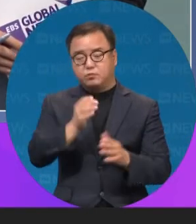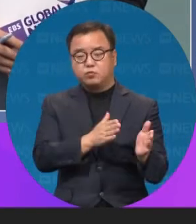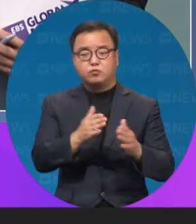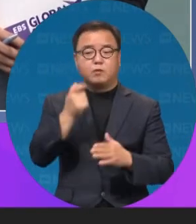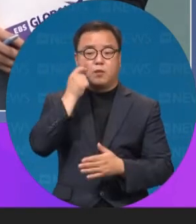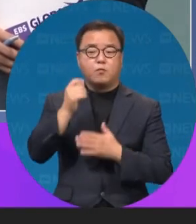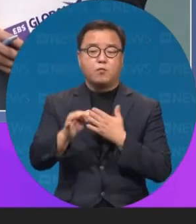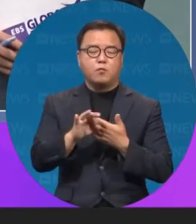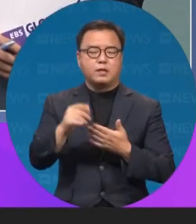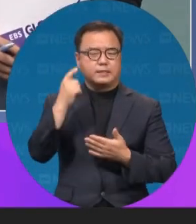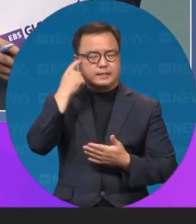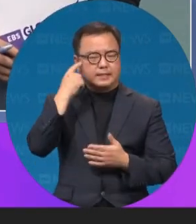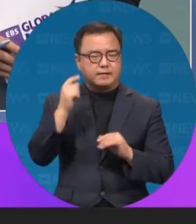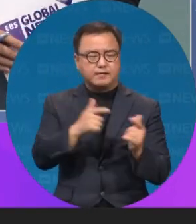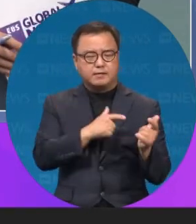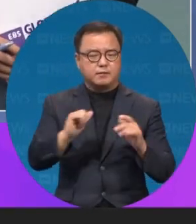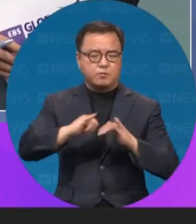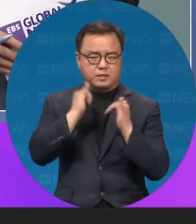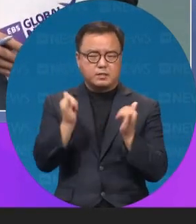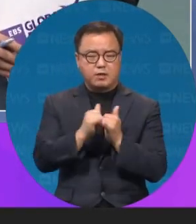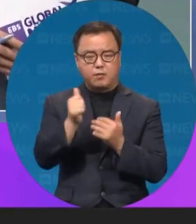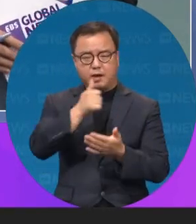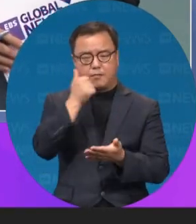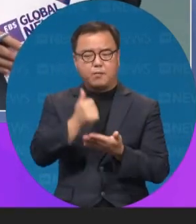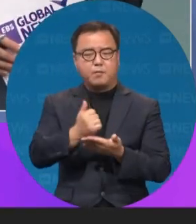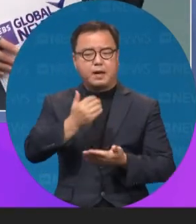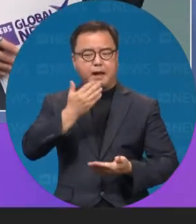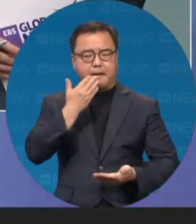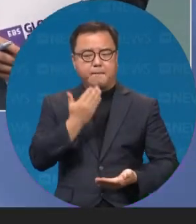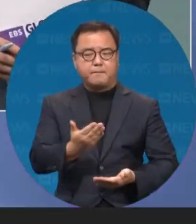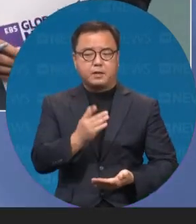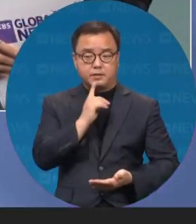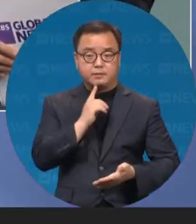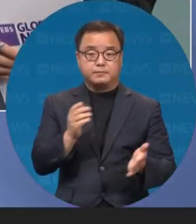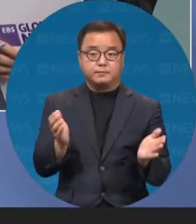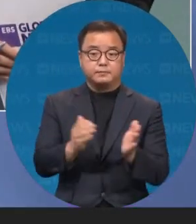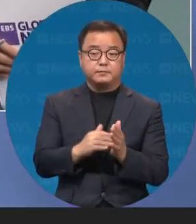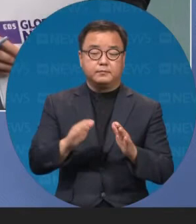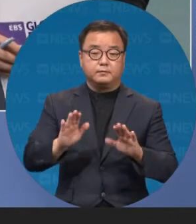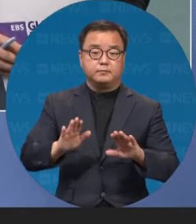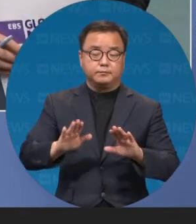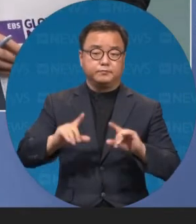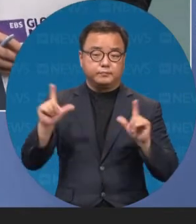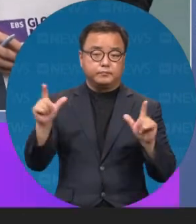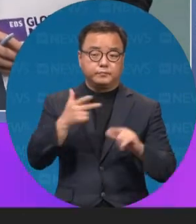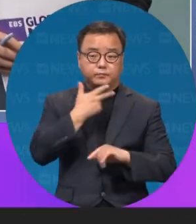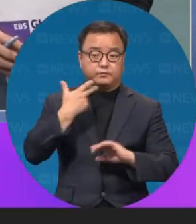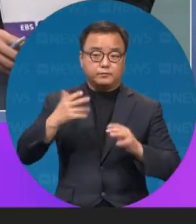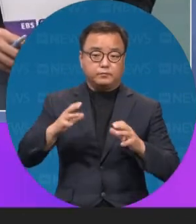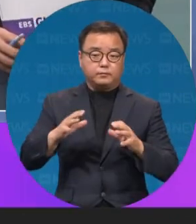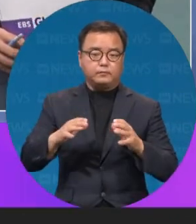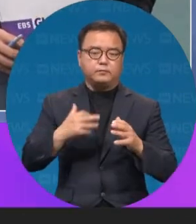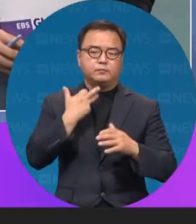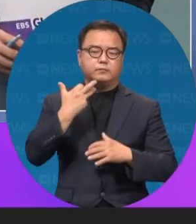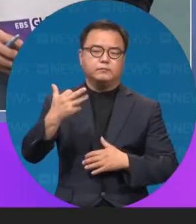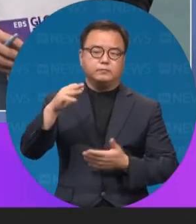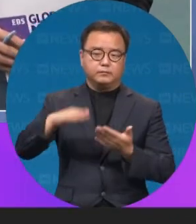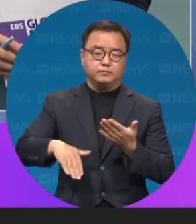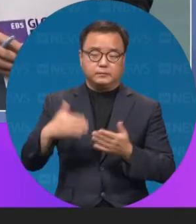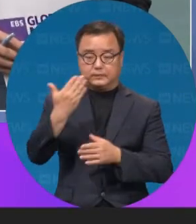사상이 사회 범죄 로까지 이어질 수 있다고 경고하기도 했습니다 실제 올해 영국에서는 에 18세 이하 청소년